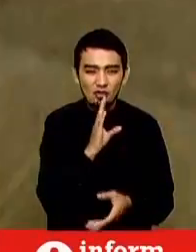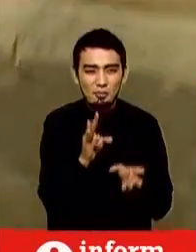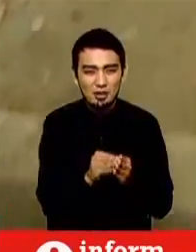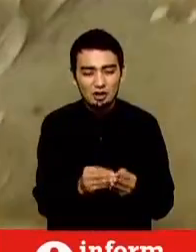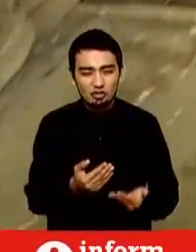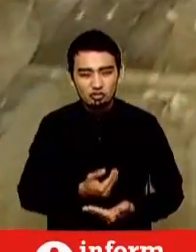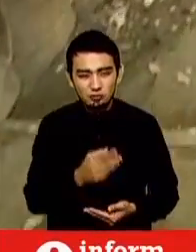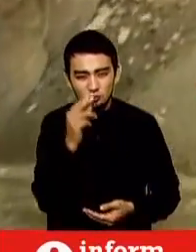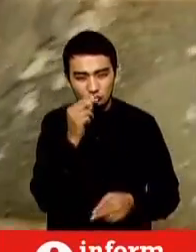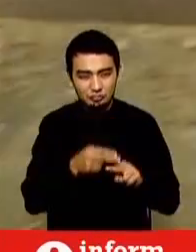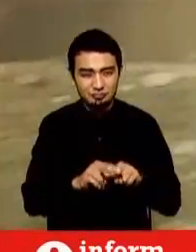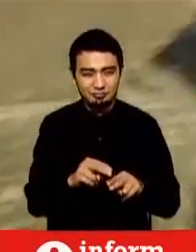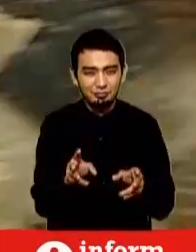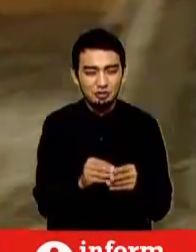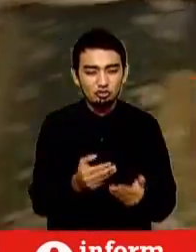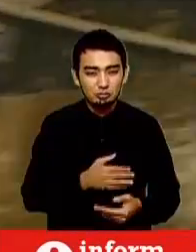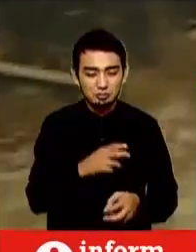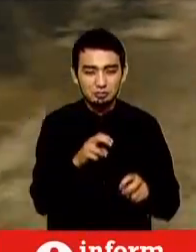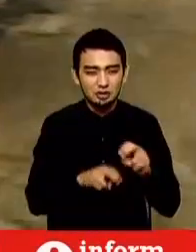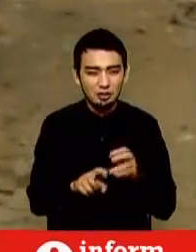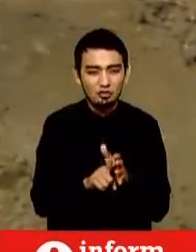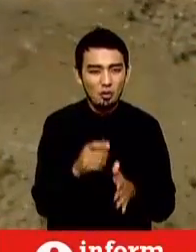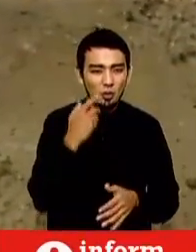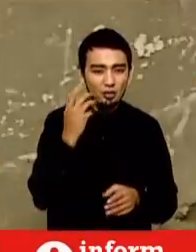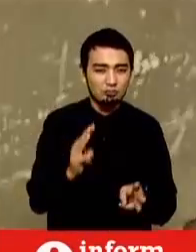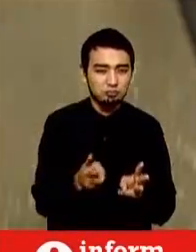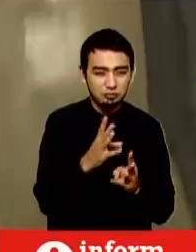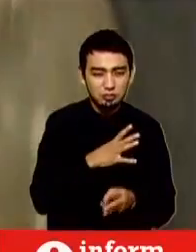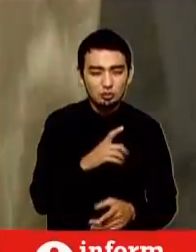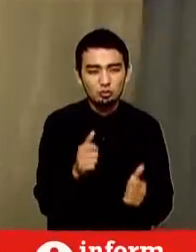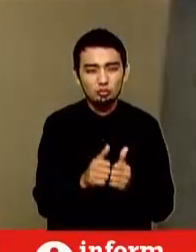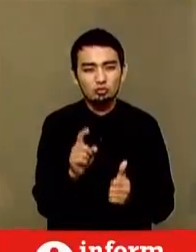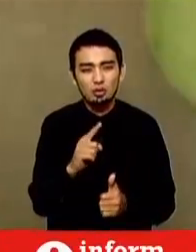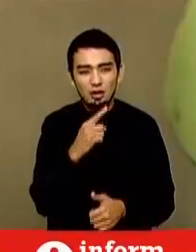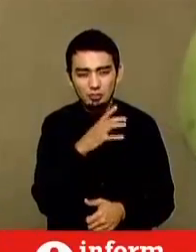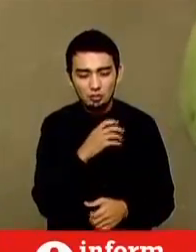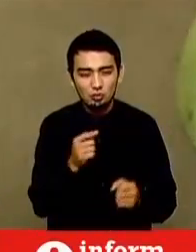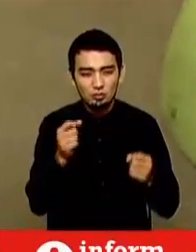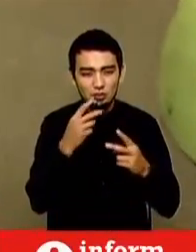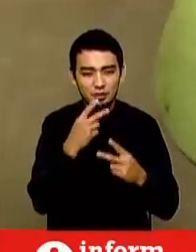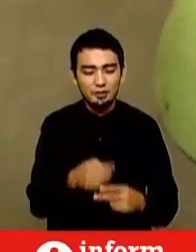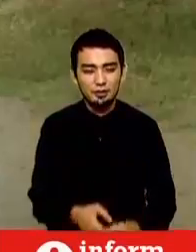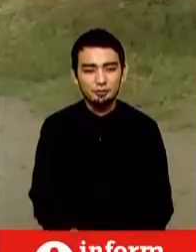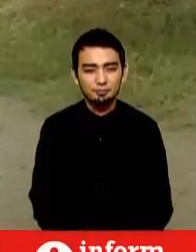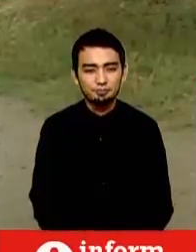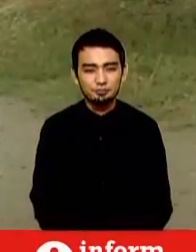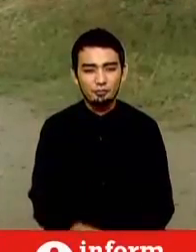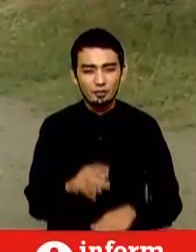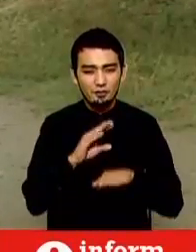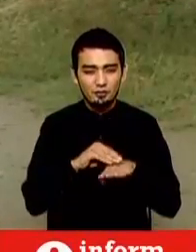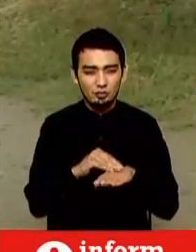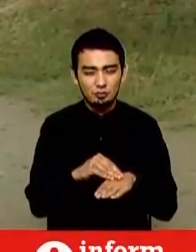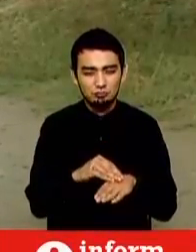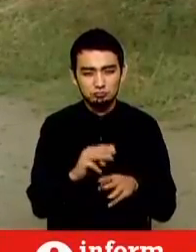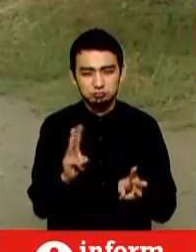ер азамат іздестірілуде. Тілсіз жау қай уақытта болды, көршілері не дейді? Сюжеттен көрейік. Түнгі уақытта ойнаған